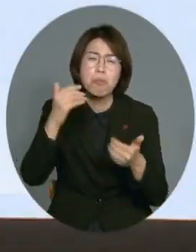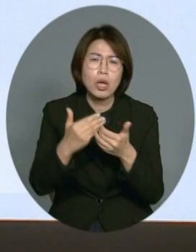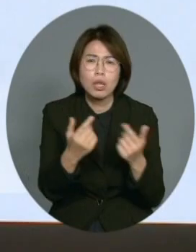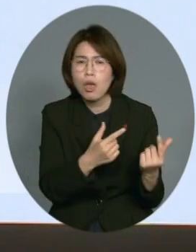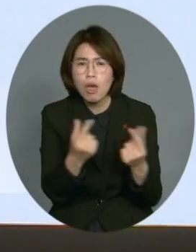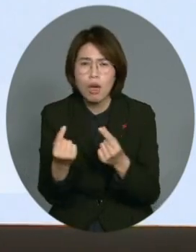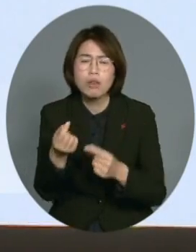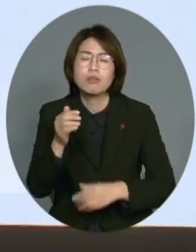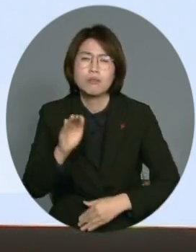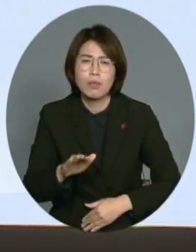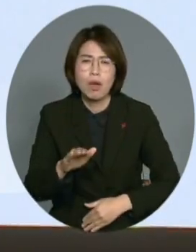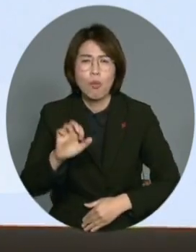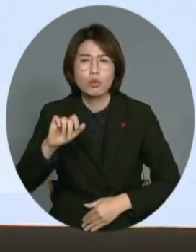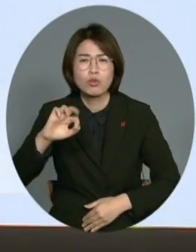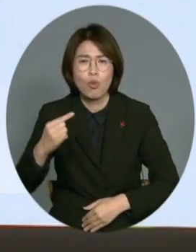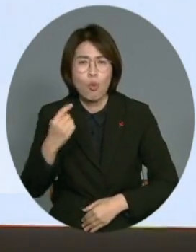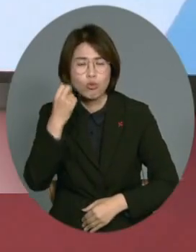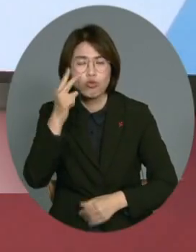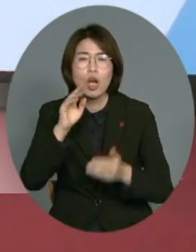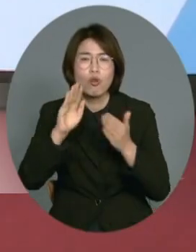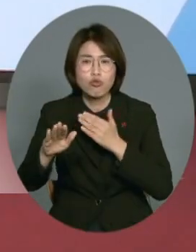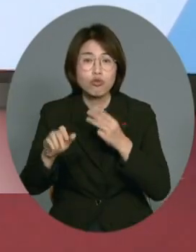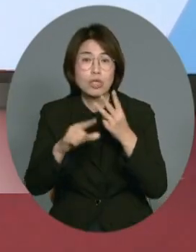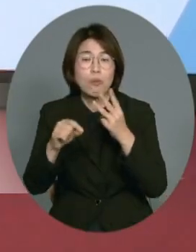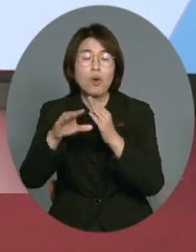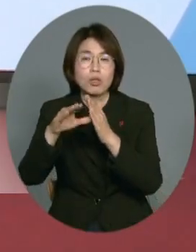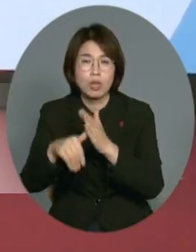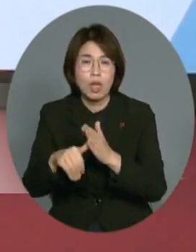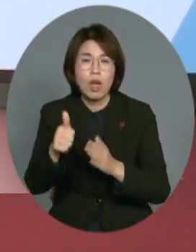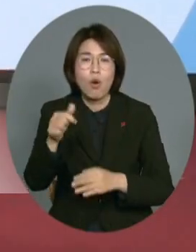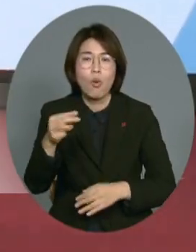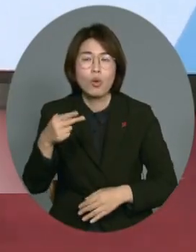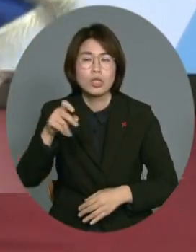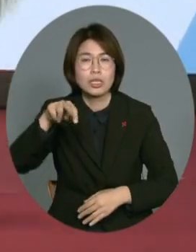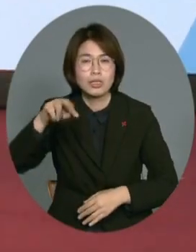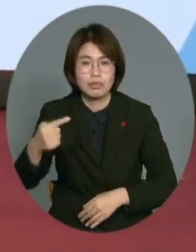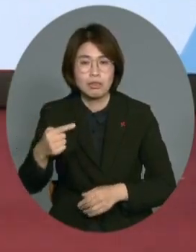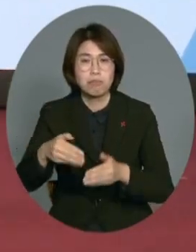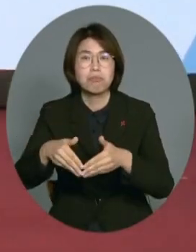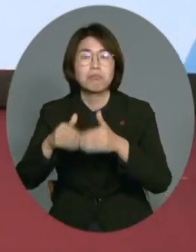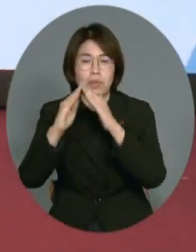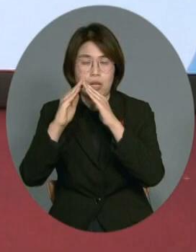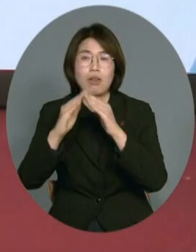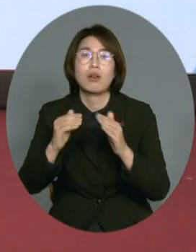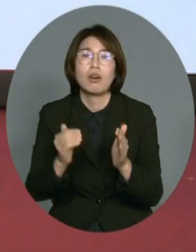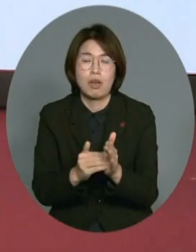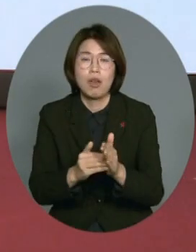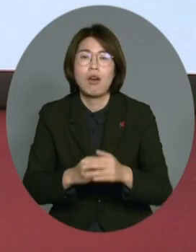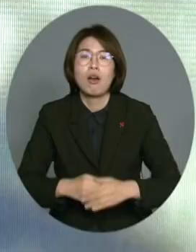나섰지만 포스코는 두 달 뒤인 지난 3월 포스코홀딩스를 공식 출범시켰습니다